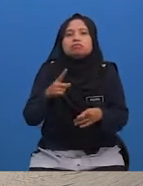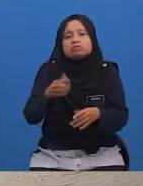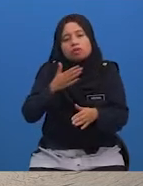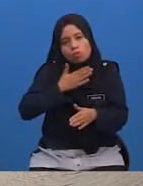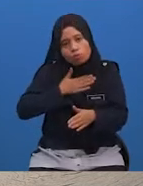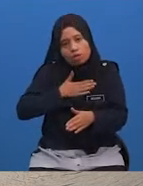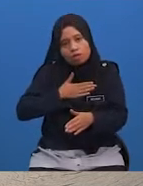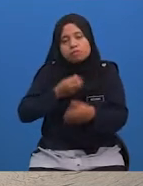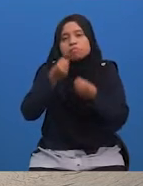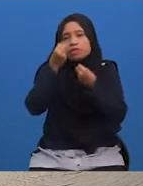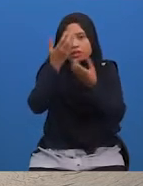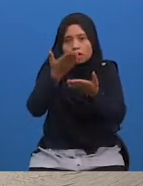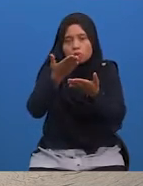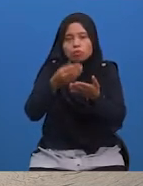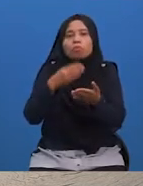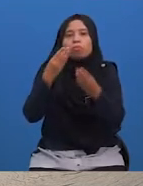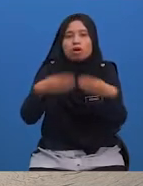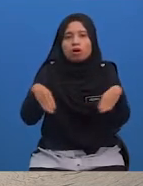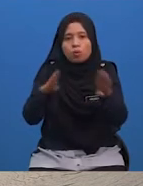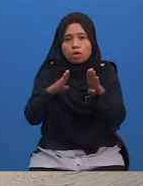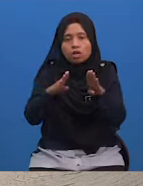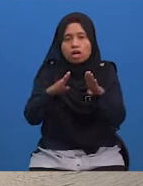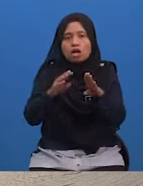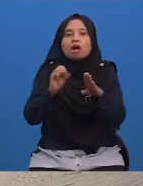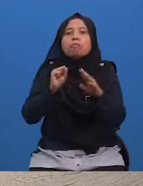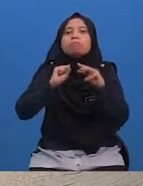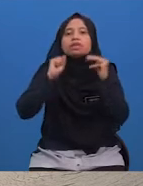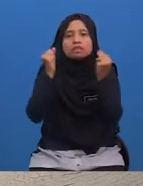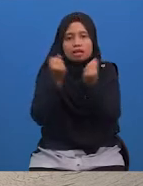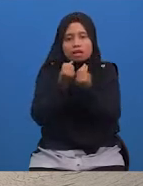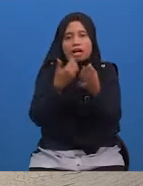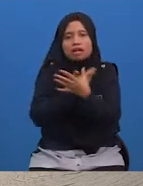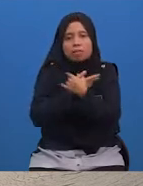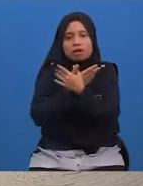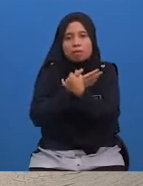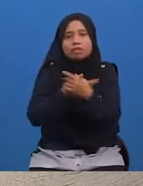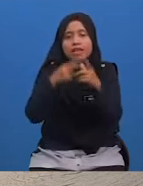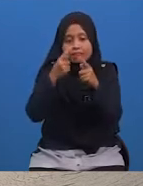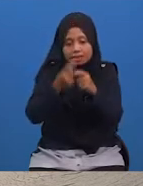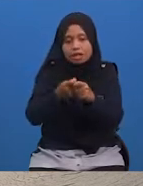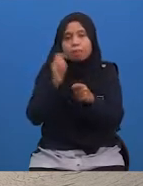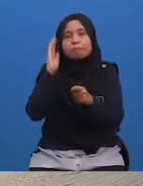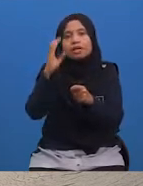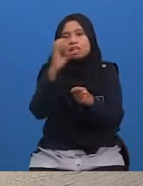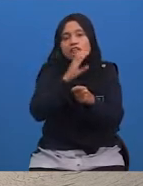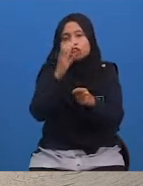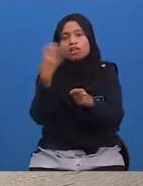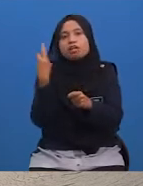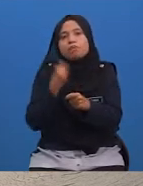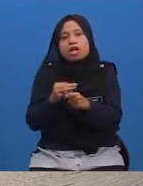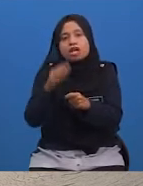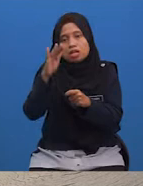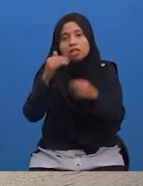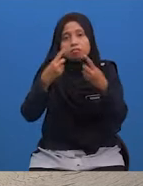tabah menyatakan bahawa masyarakat rama-rama tetap akan mencari mereka